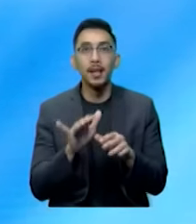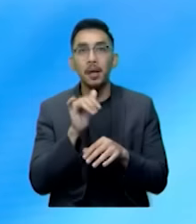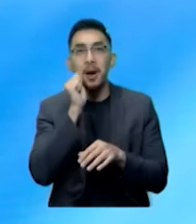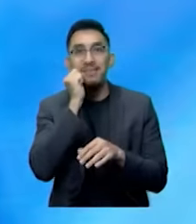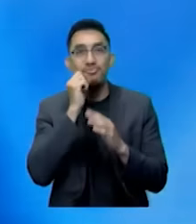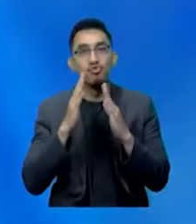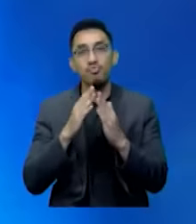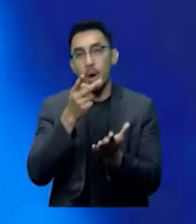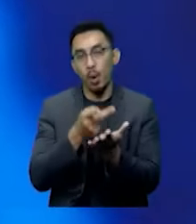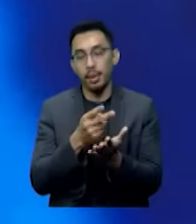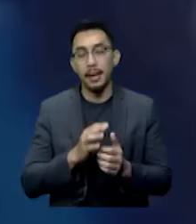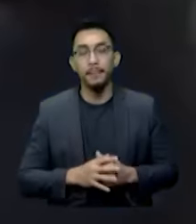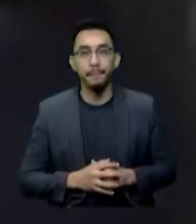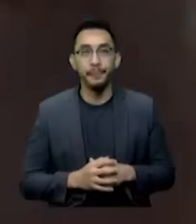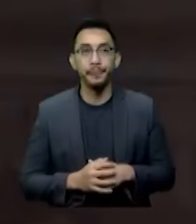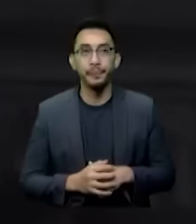kontrakan.